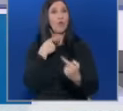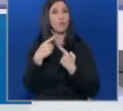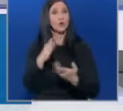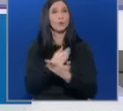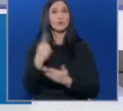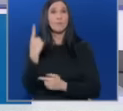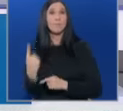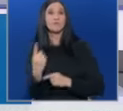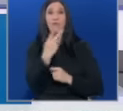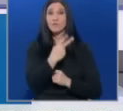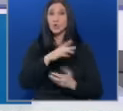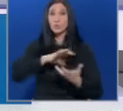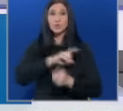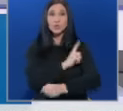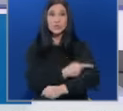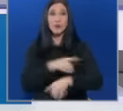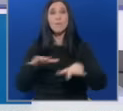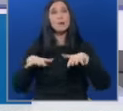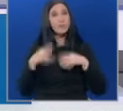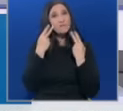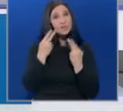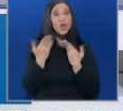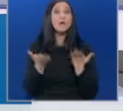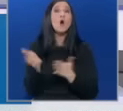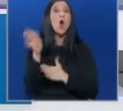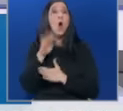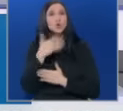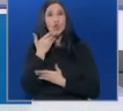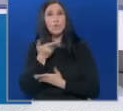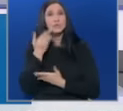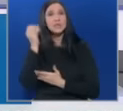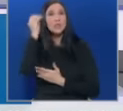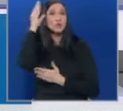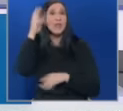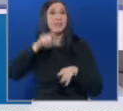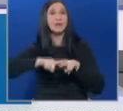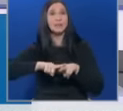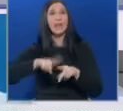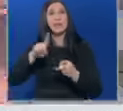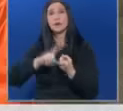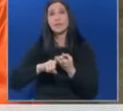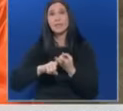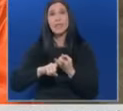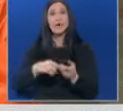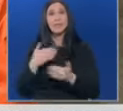между първата и втората политическа сила в парламента. Вижте какво още обясни доцент Наталия Киселова пред Ирина